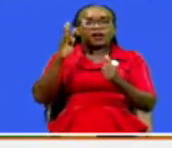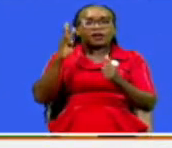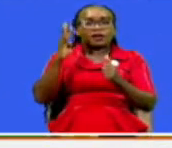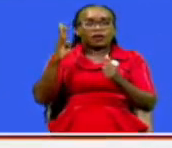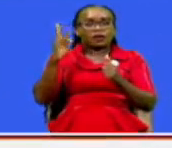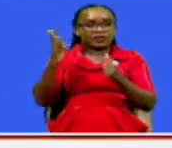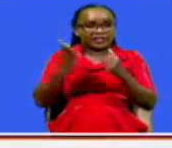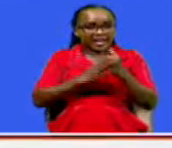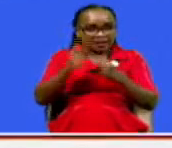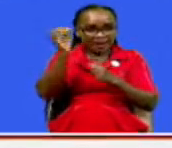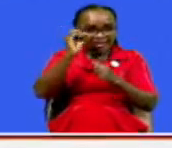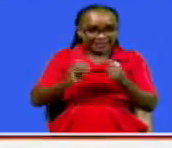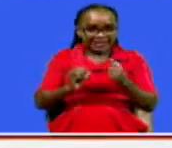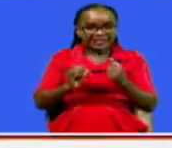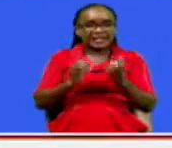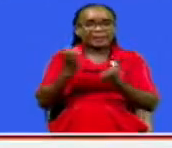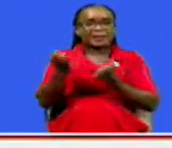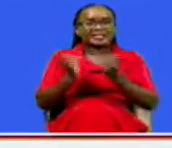zote nchini.